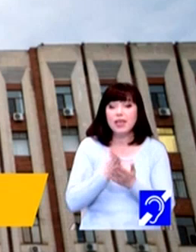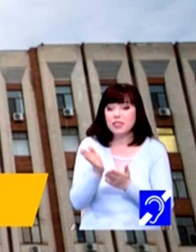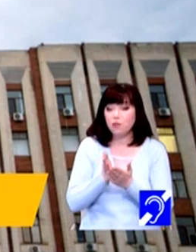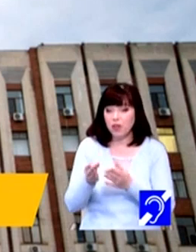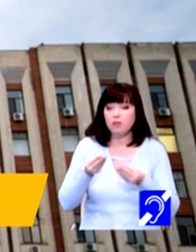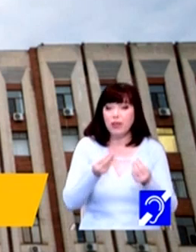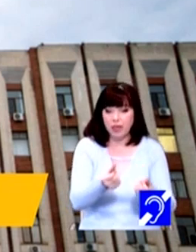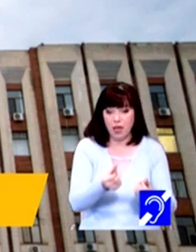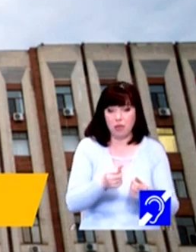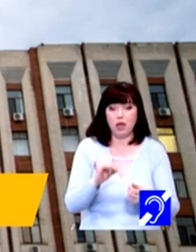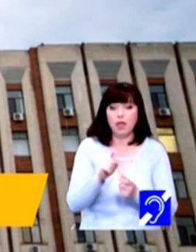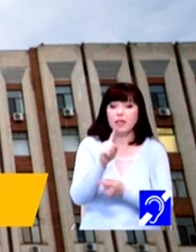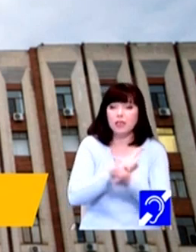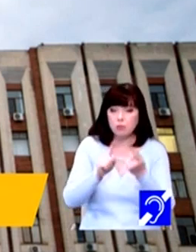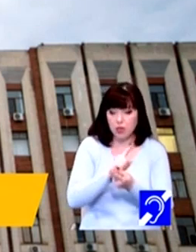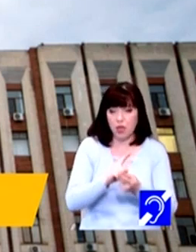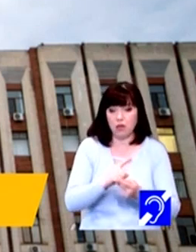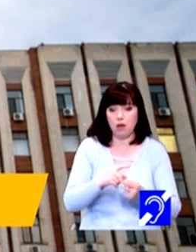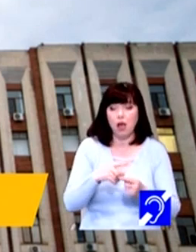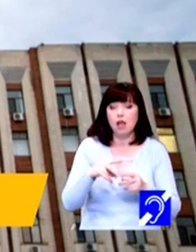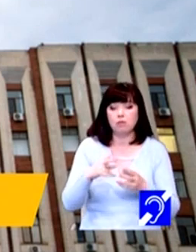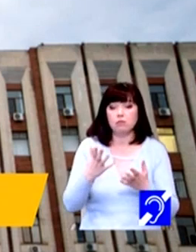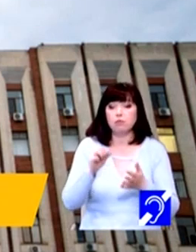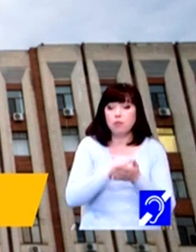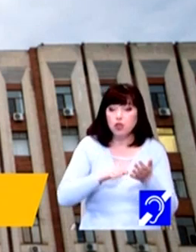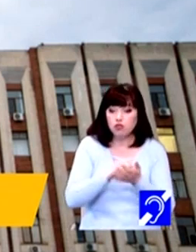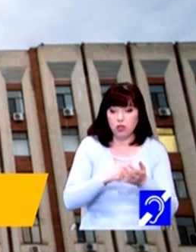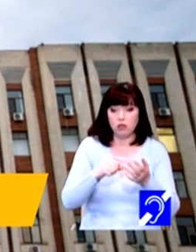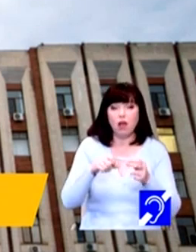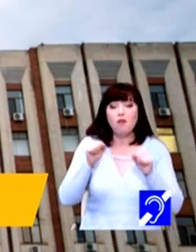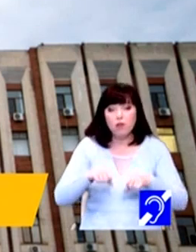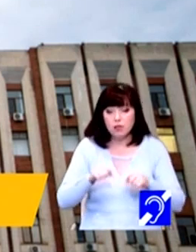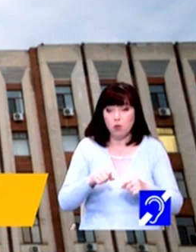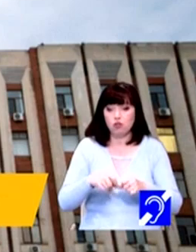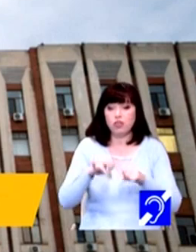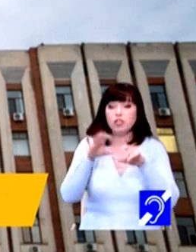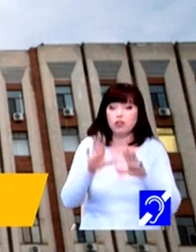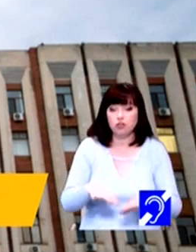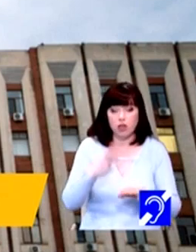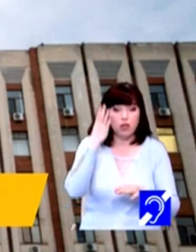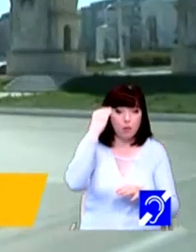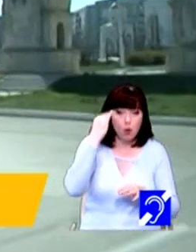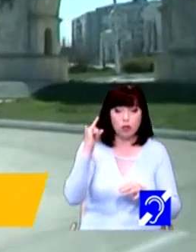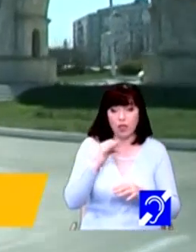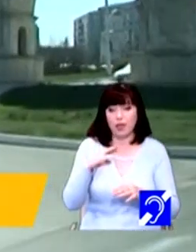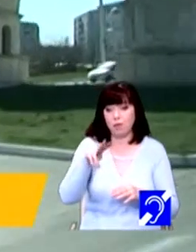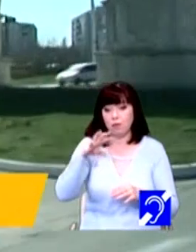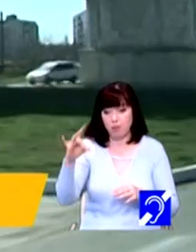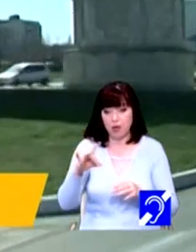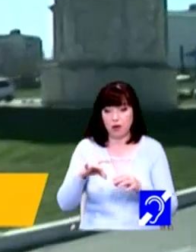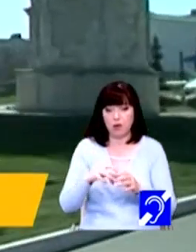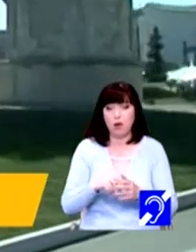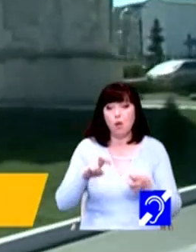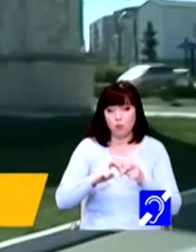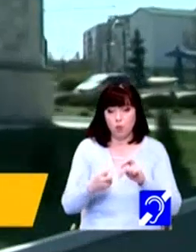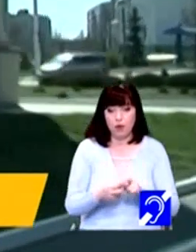spațiul regional și la schimbarea radicală a circumstanțelor reglementării definitive a relațiilor moldo-transnistrene. Regimul separatist